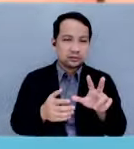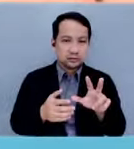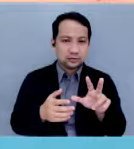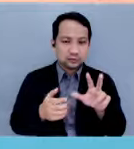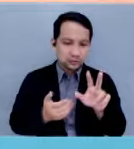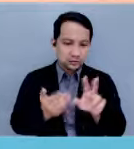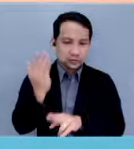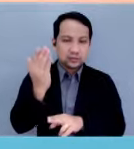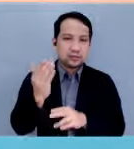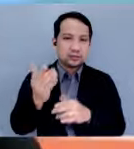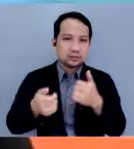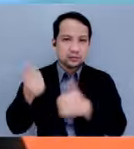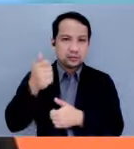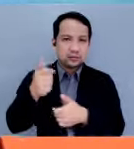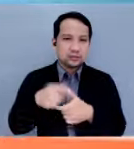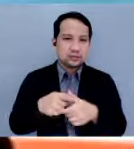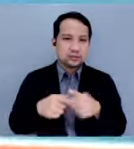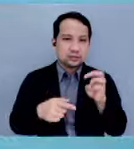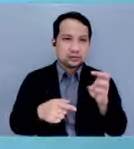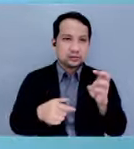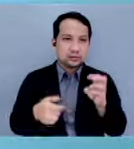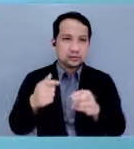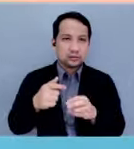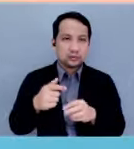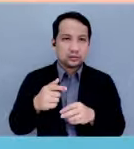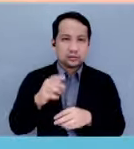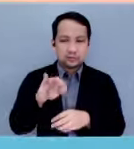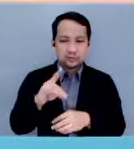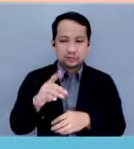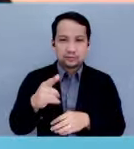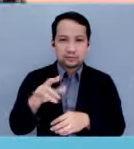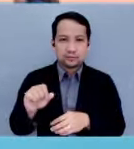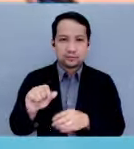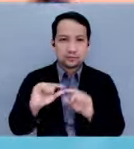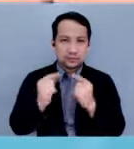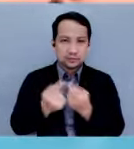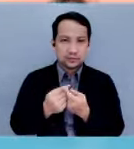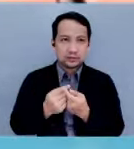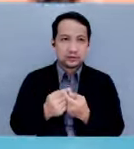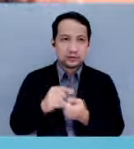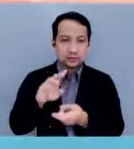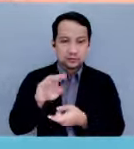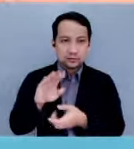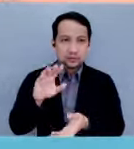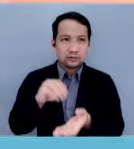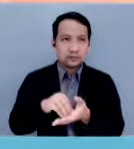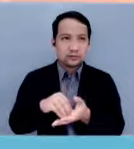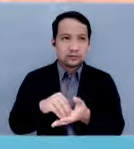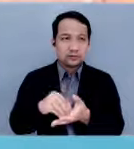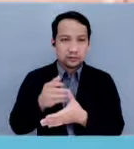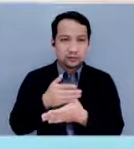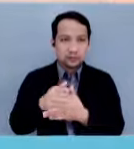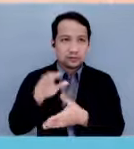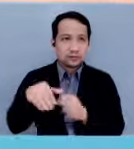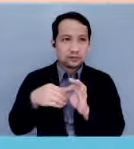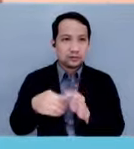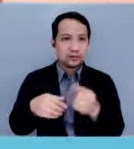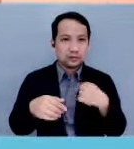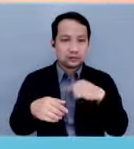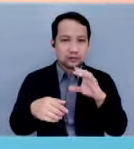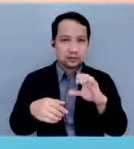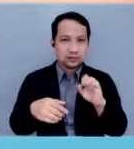laban. Nagdala ng 16 points si Vanny Gandler para sa koponan, habang 14 points naman ang inambag ni Cess Molina. Wala